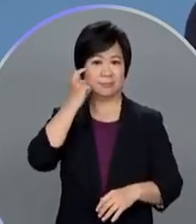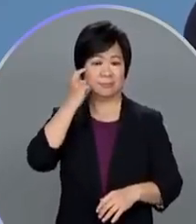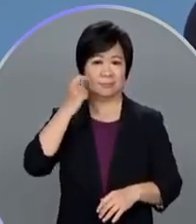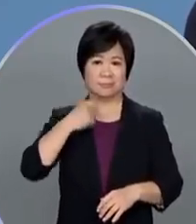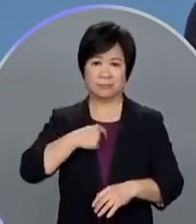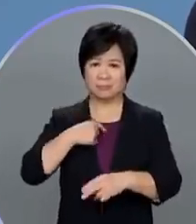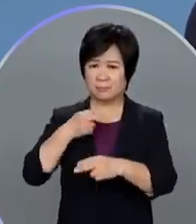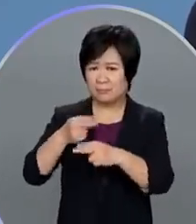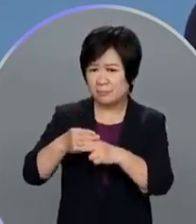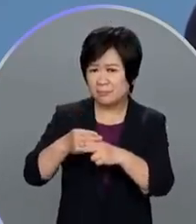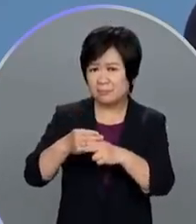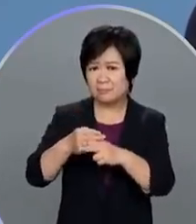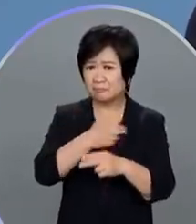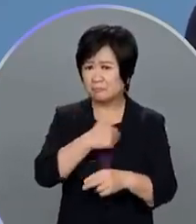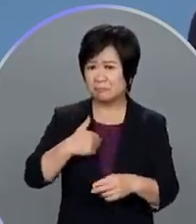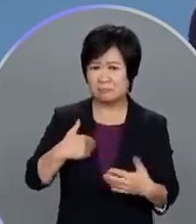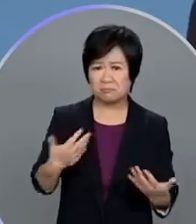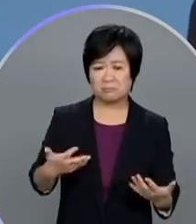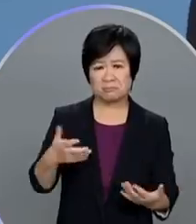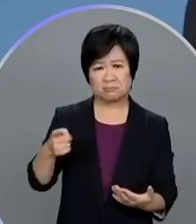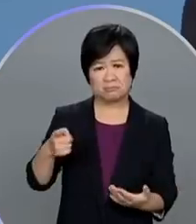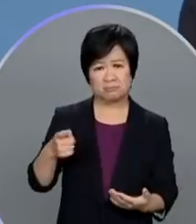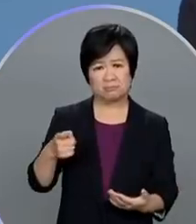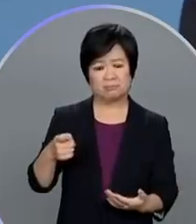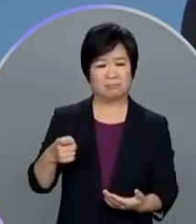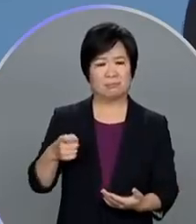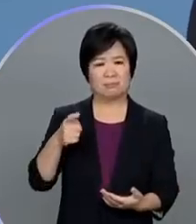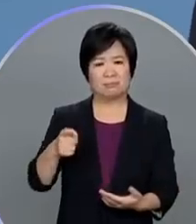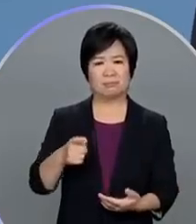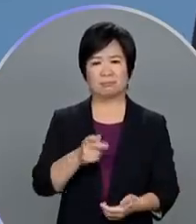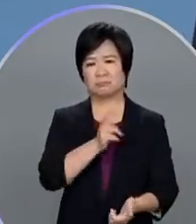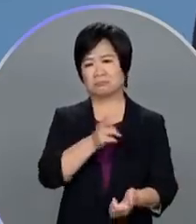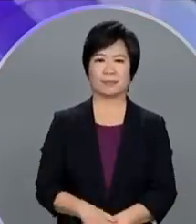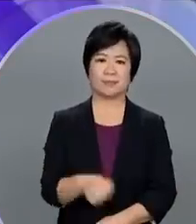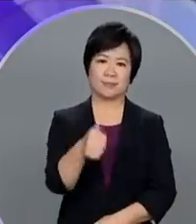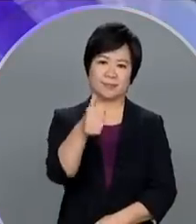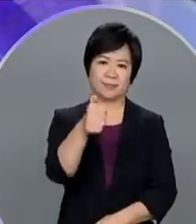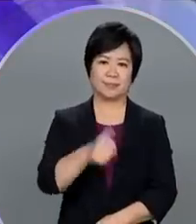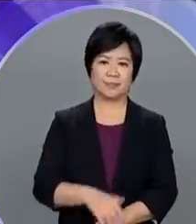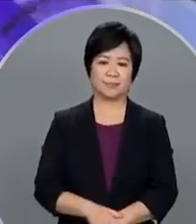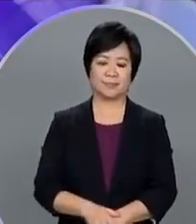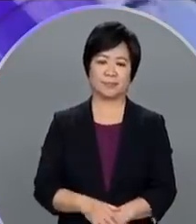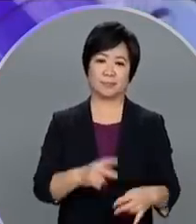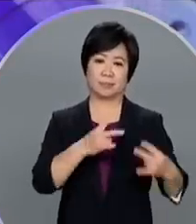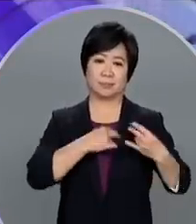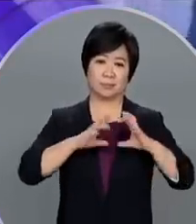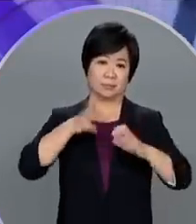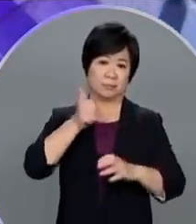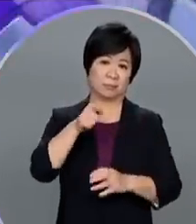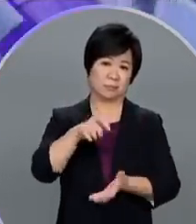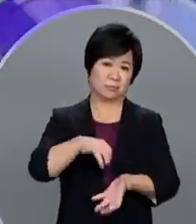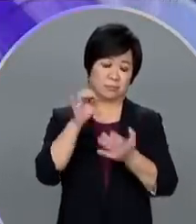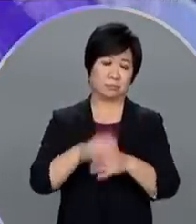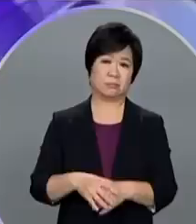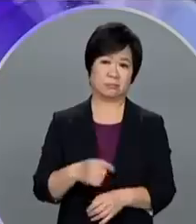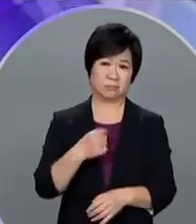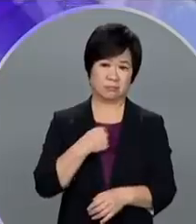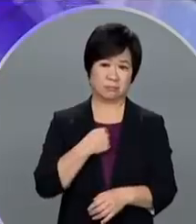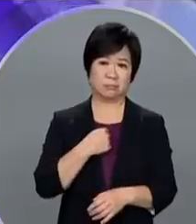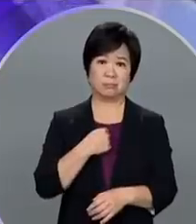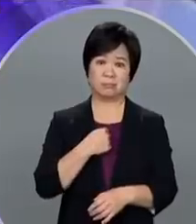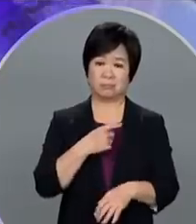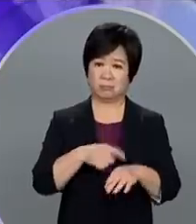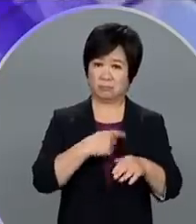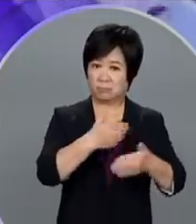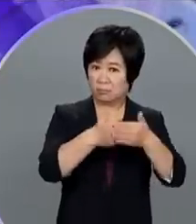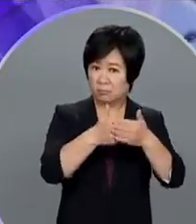信任还是不该信任你的格局。我知道你的用人我是完全不信任。蔡英文总统所讲的，我从中国网军